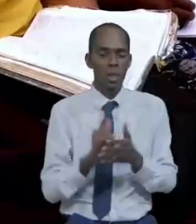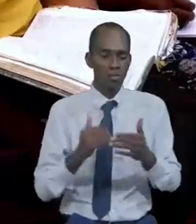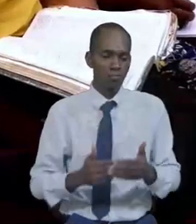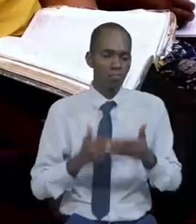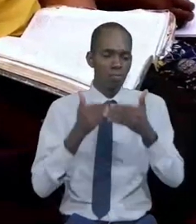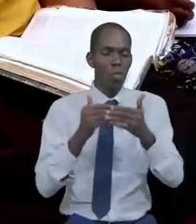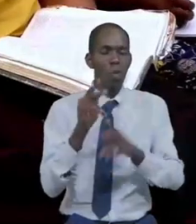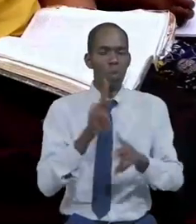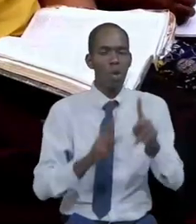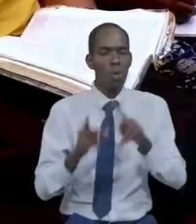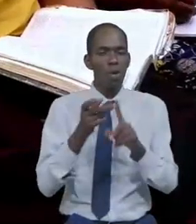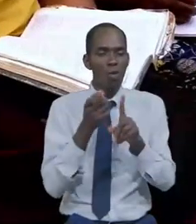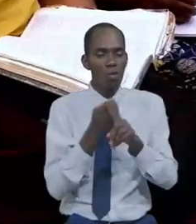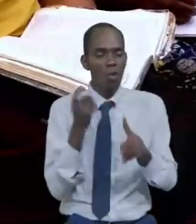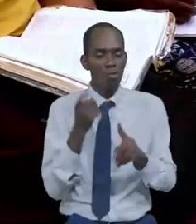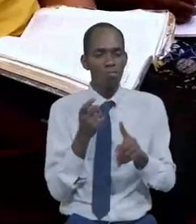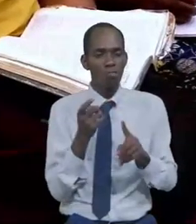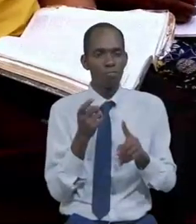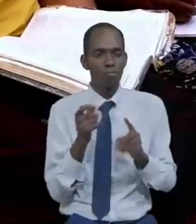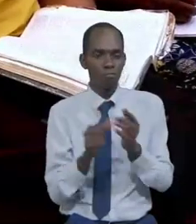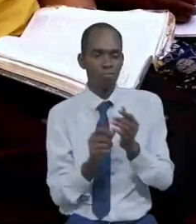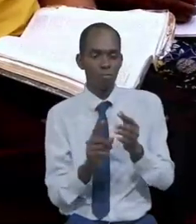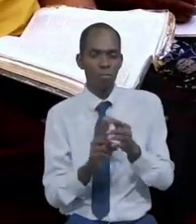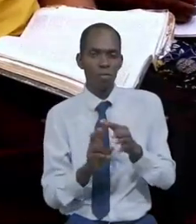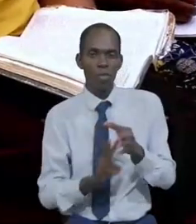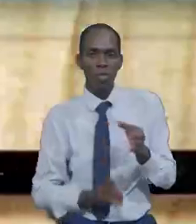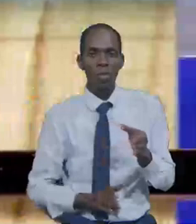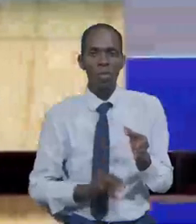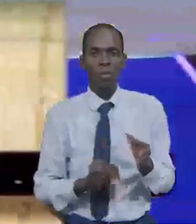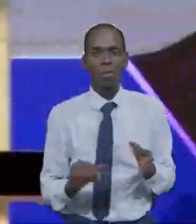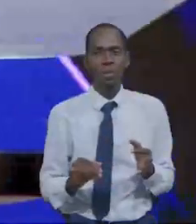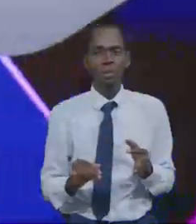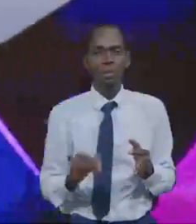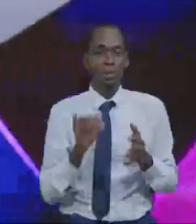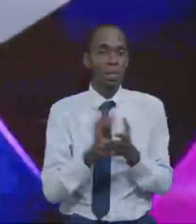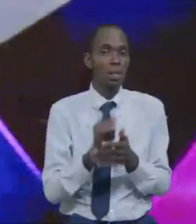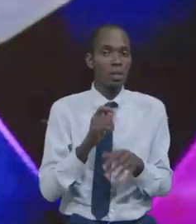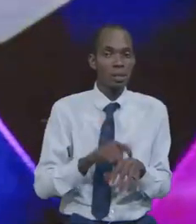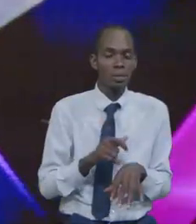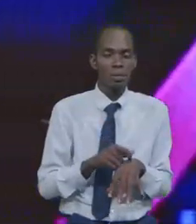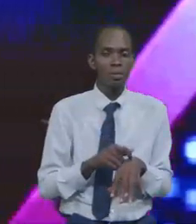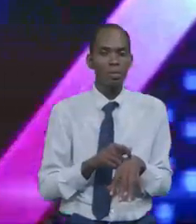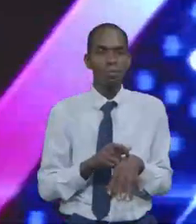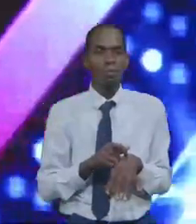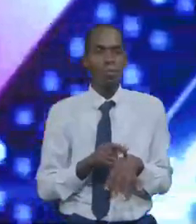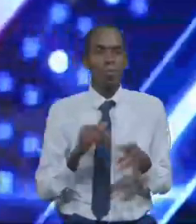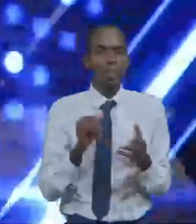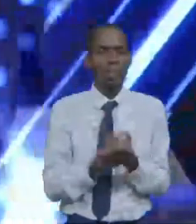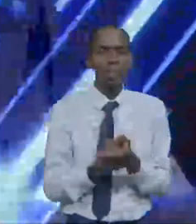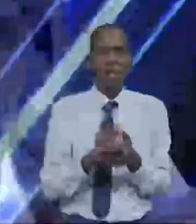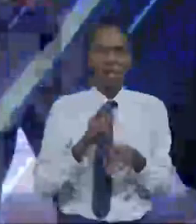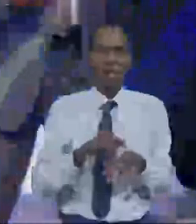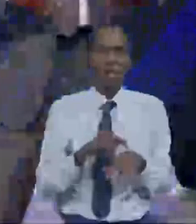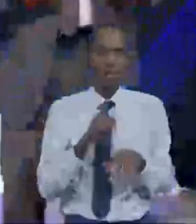à chercher le salut du Seigneur. L'heure-là, le moment-là est